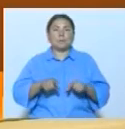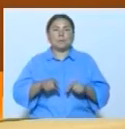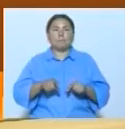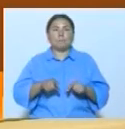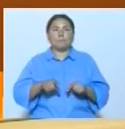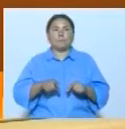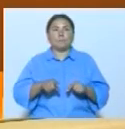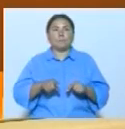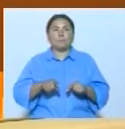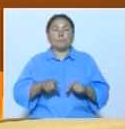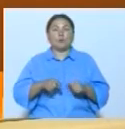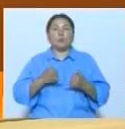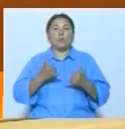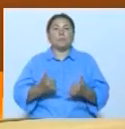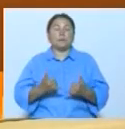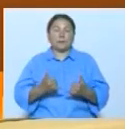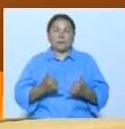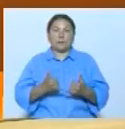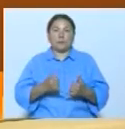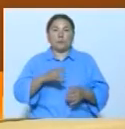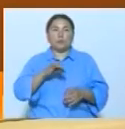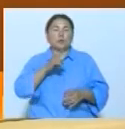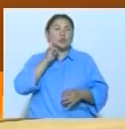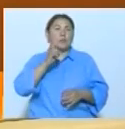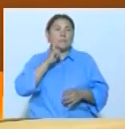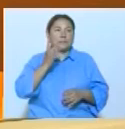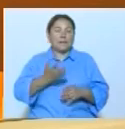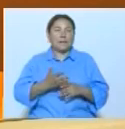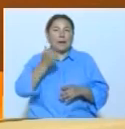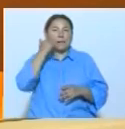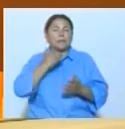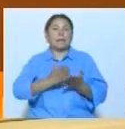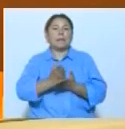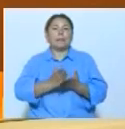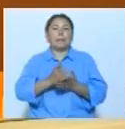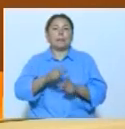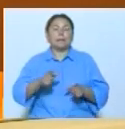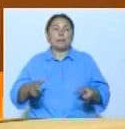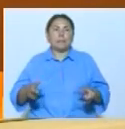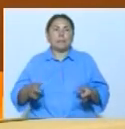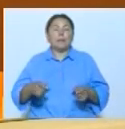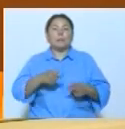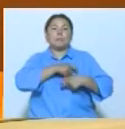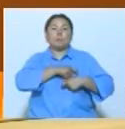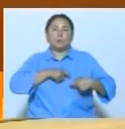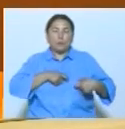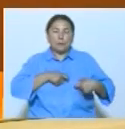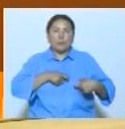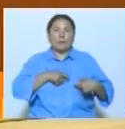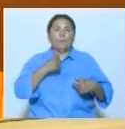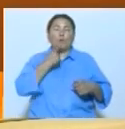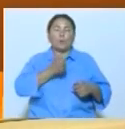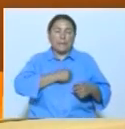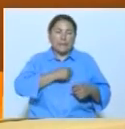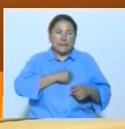өкілдері, үкіметтік емес ұйымдардың өкілдері, жастар, ардагерлер, депутаттар, сонымен қатар әскери